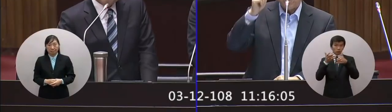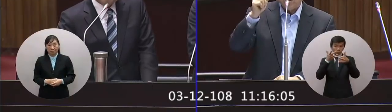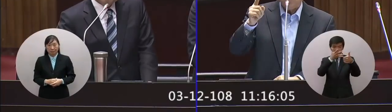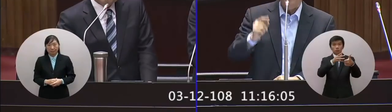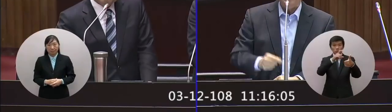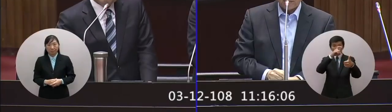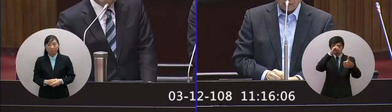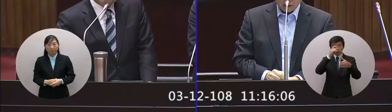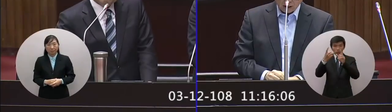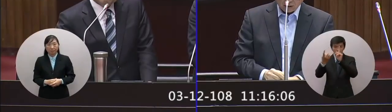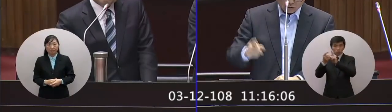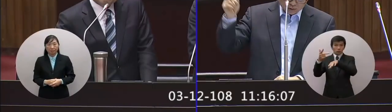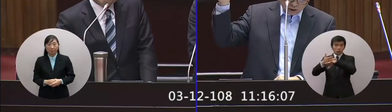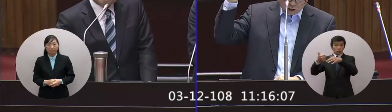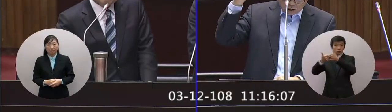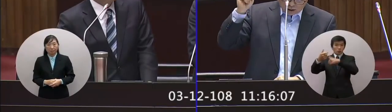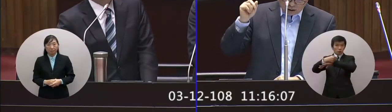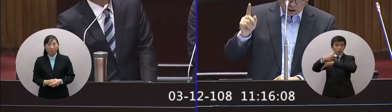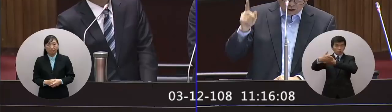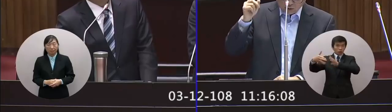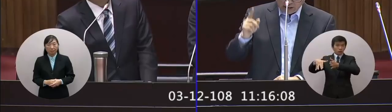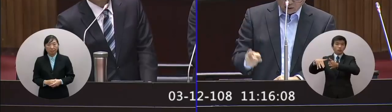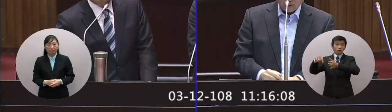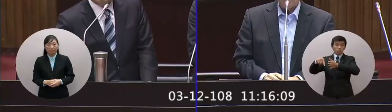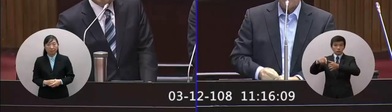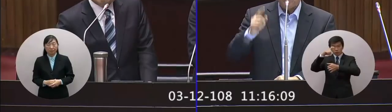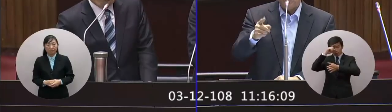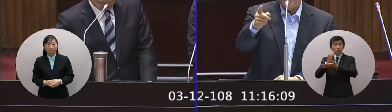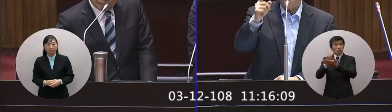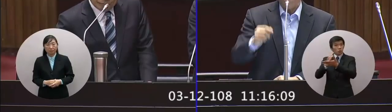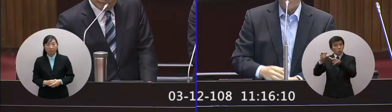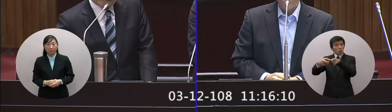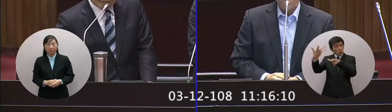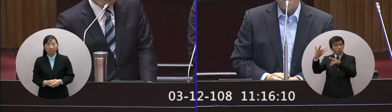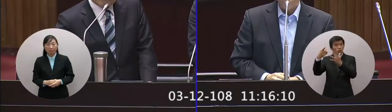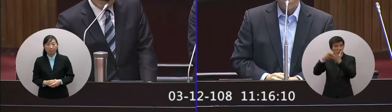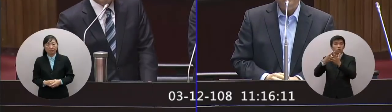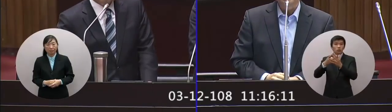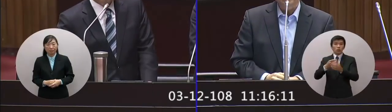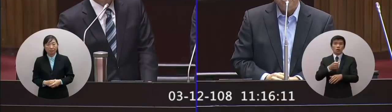针对科技会办，啊，我们审议公开透明，有权有。